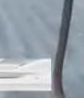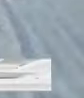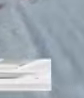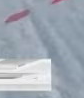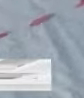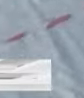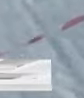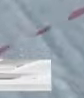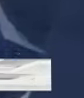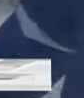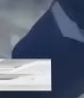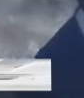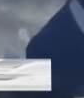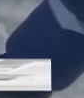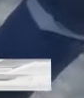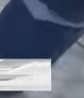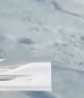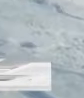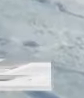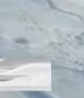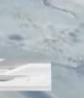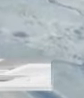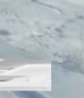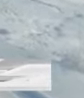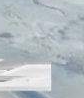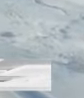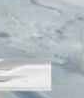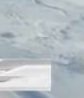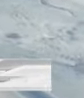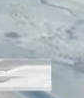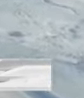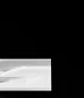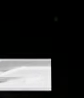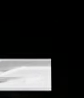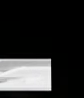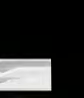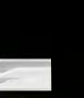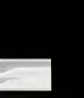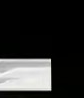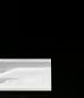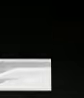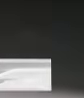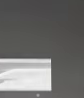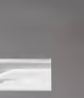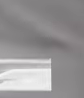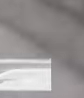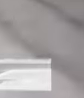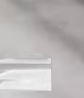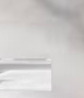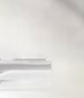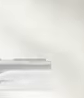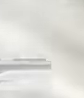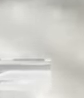авто провалилась под лед водолазы ищут тело погибшее на бухтарминском водохранилище утонула машина толщина